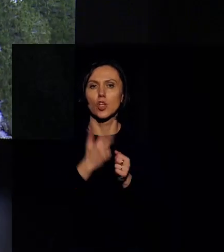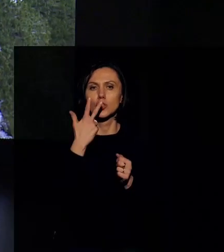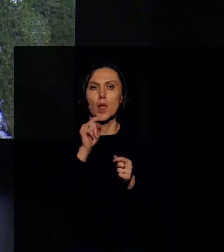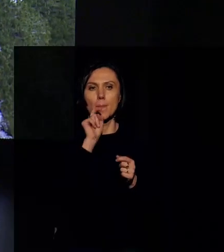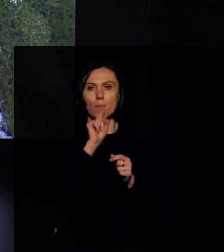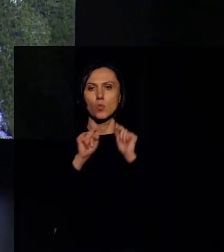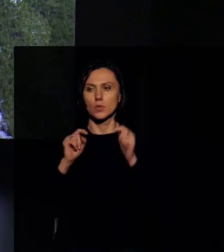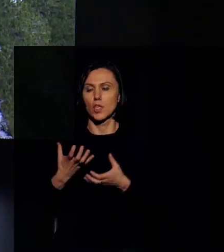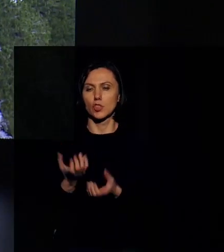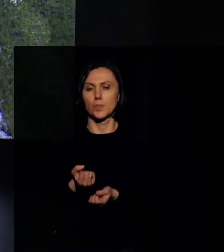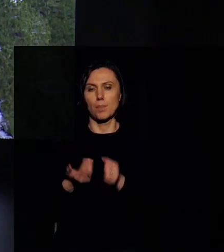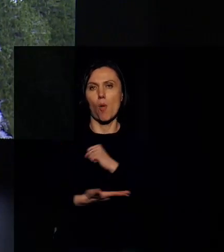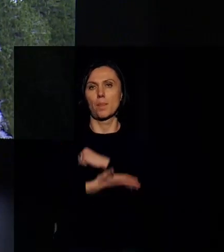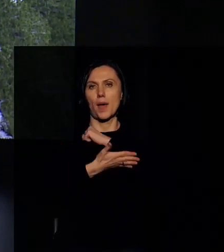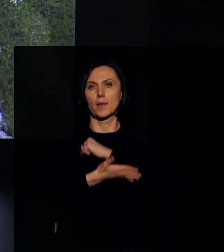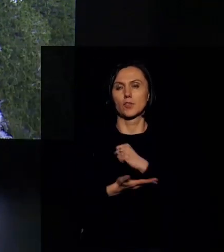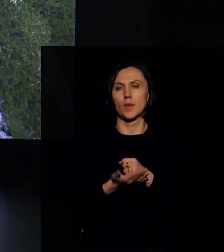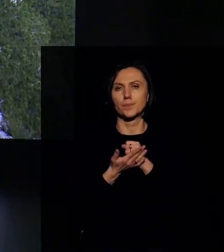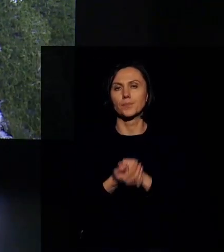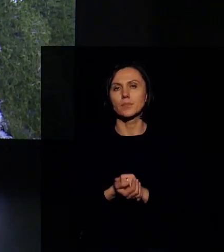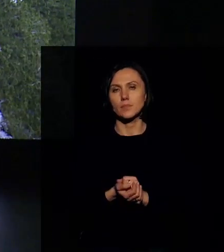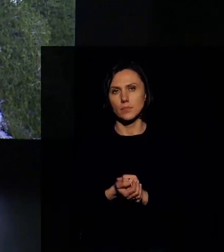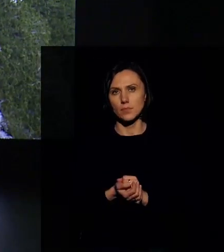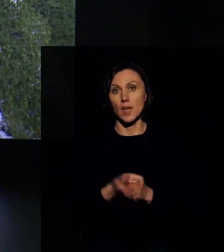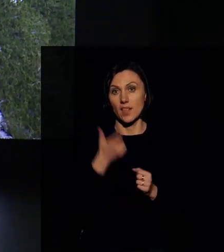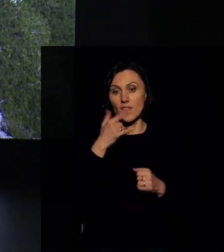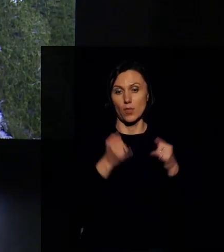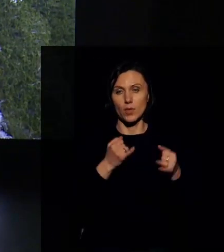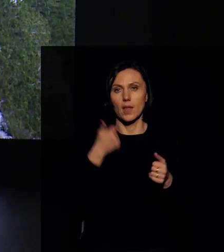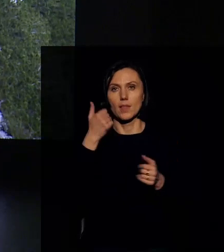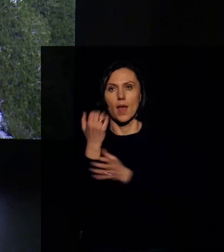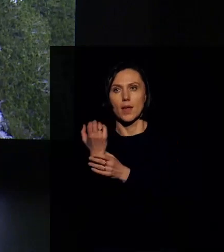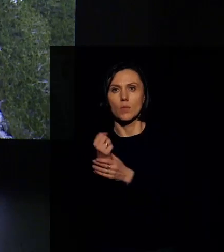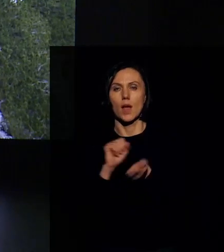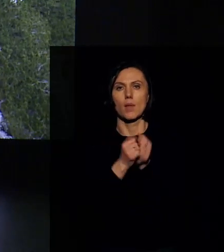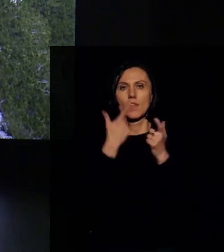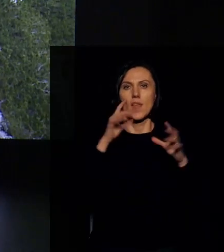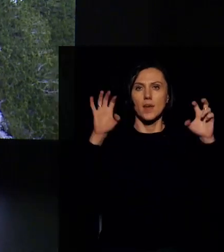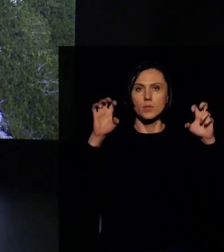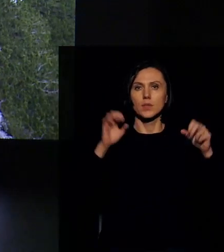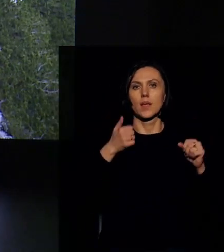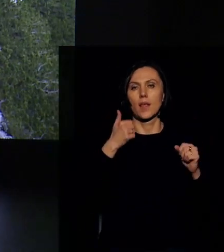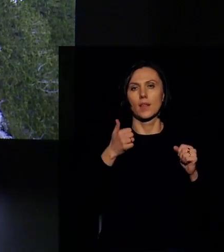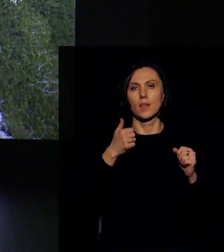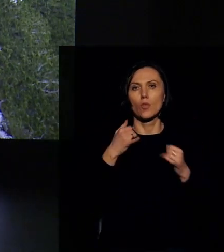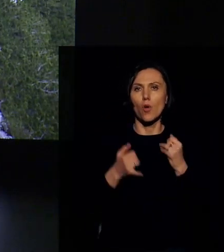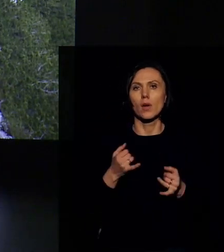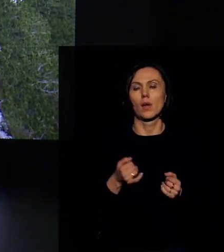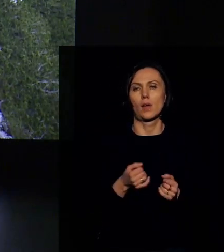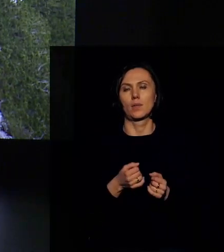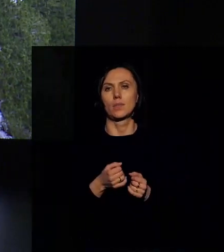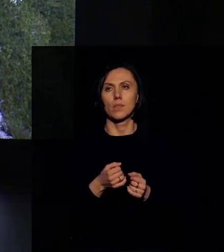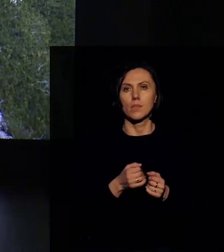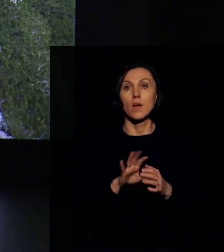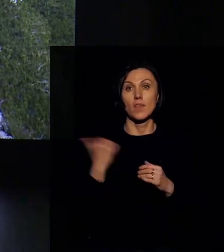punkty podparcia, czyli no, dwie nogi i jedna ręka, bądź dwie ręce i jedna noga.